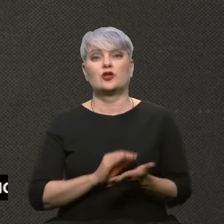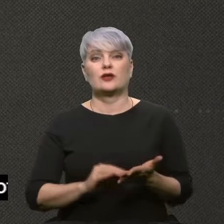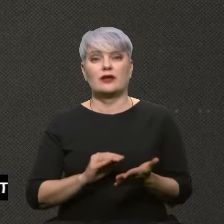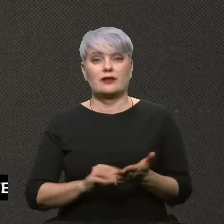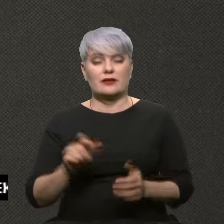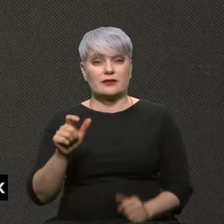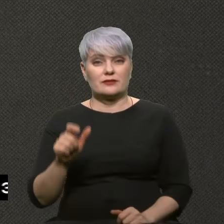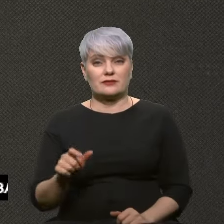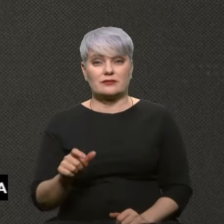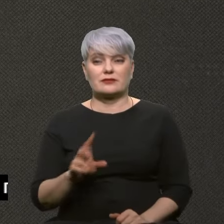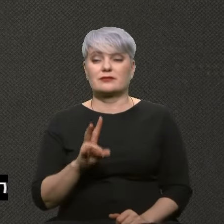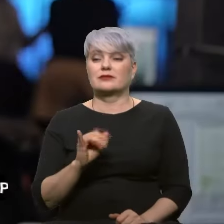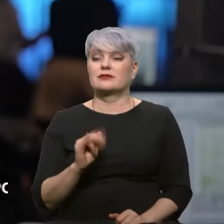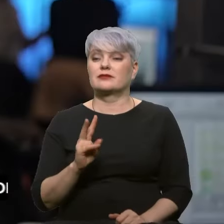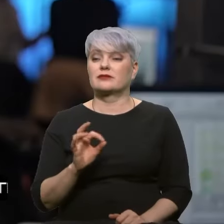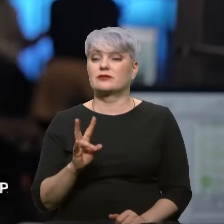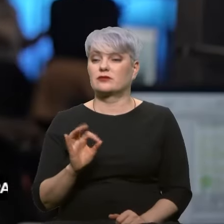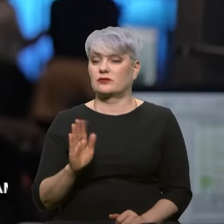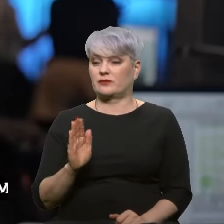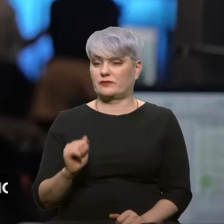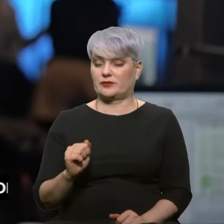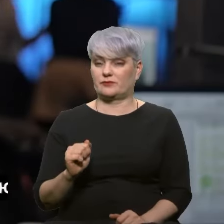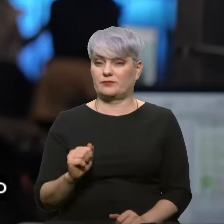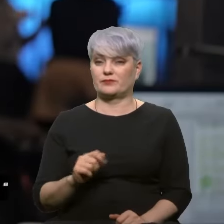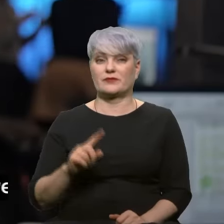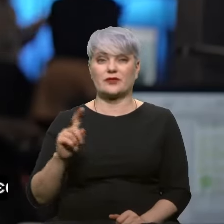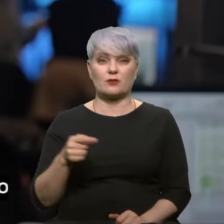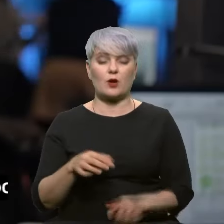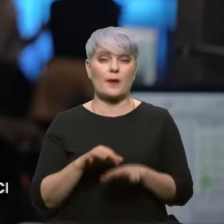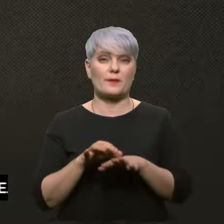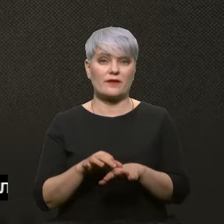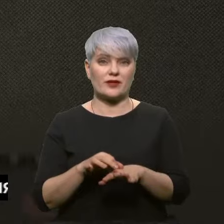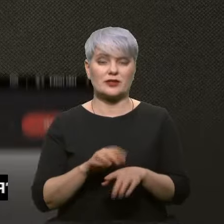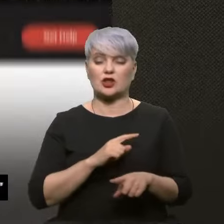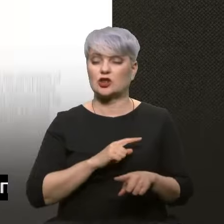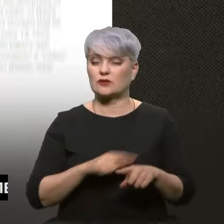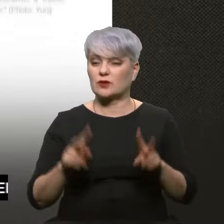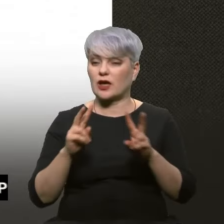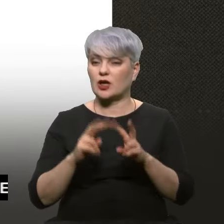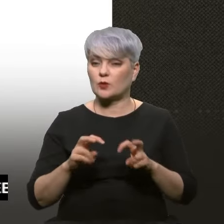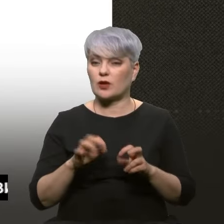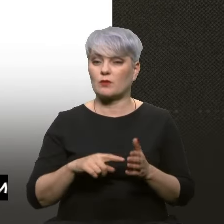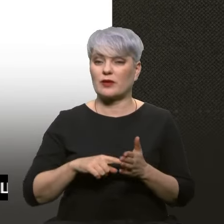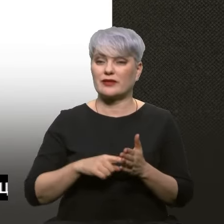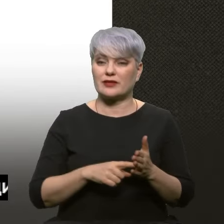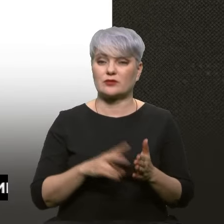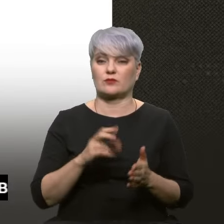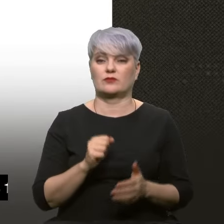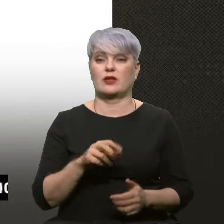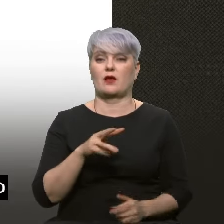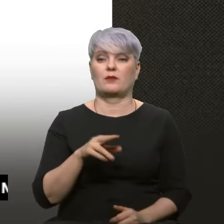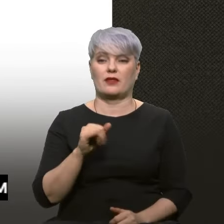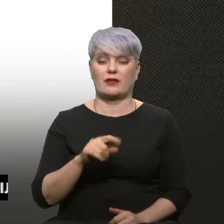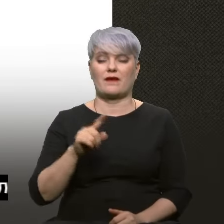журналіста-розслідувача Юрія Ніковала. Також із вимогою провести швидке та ретельне розслідування щодо тиску на медійників вимагає